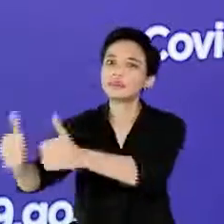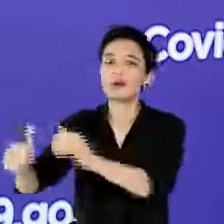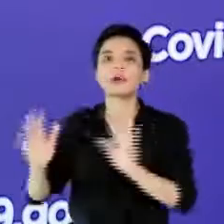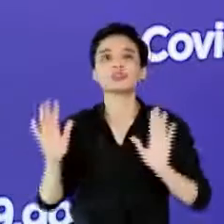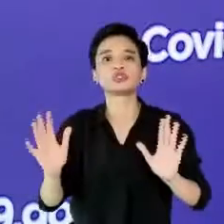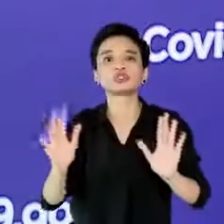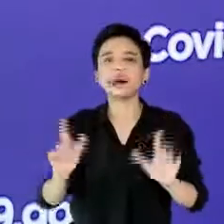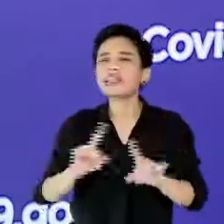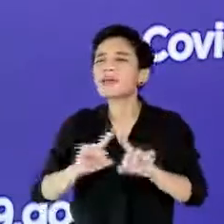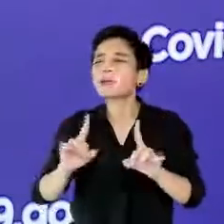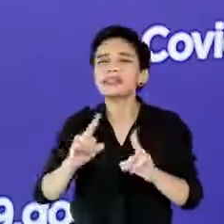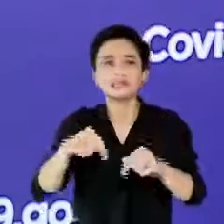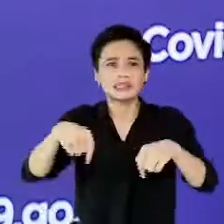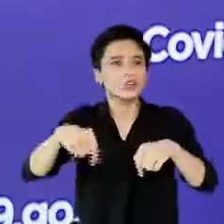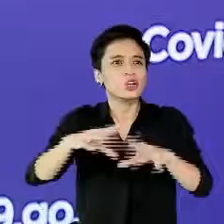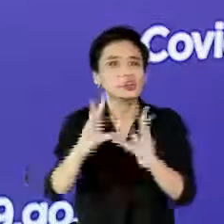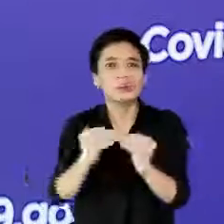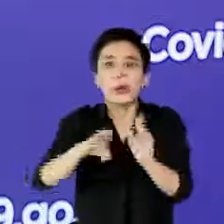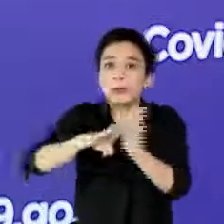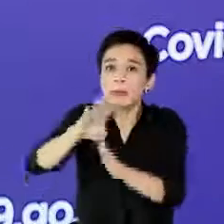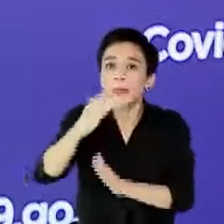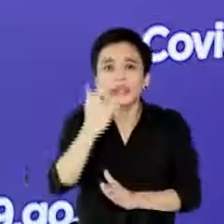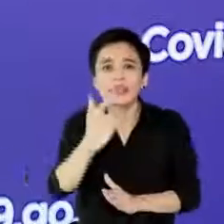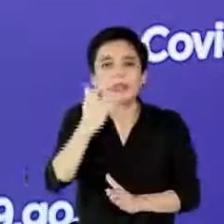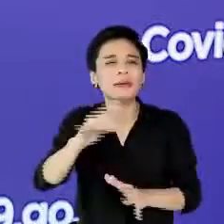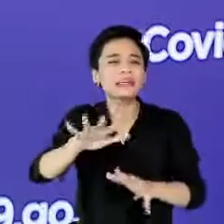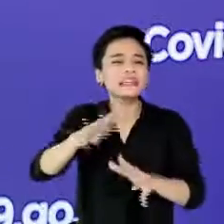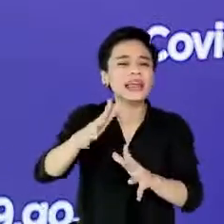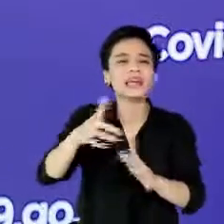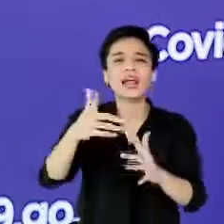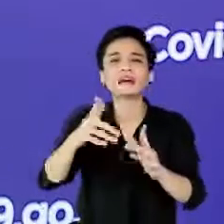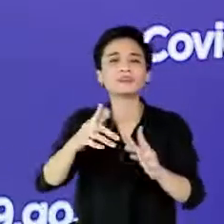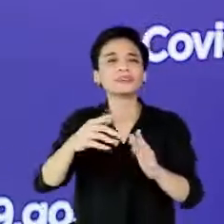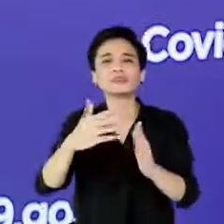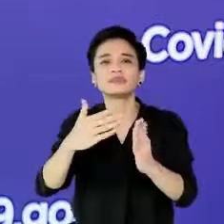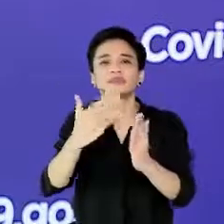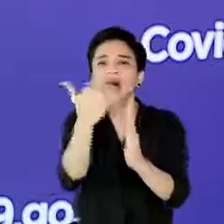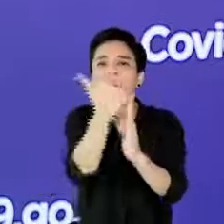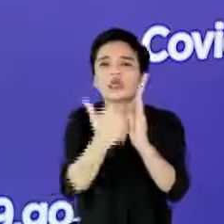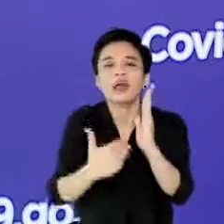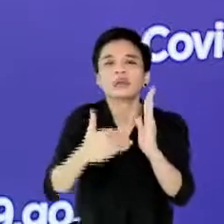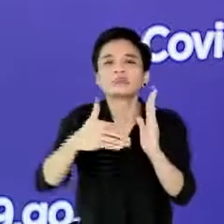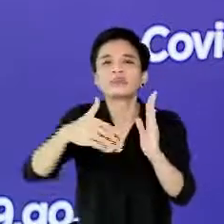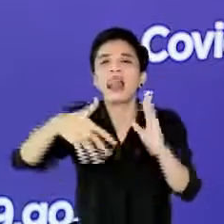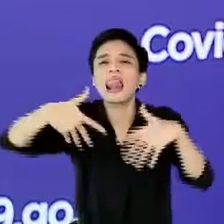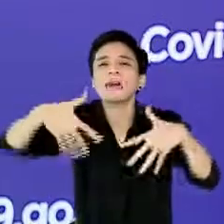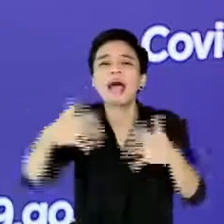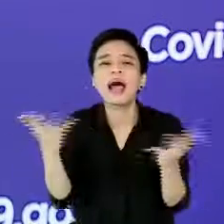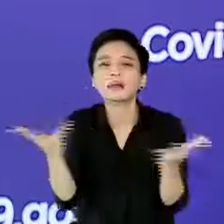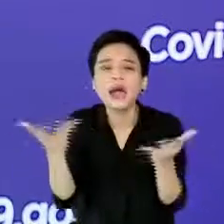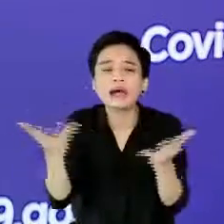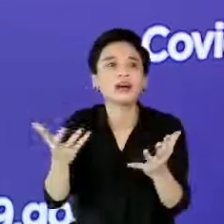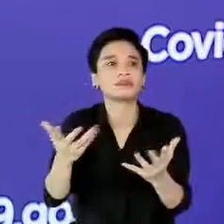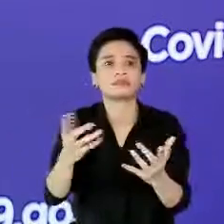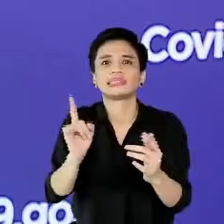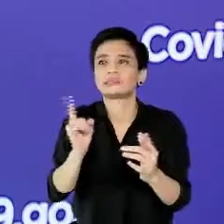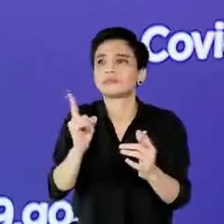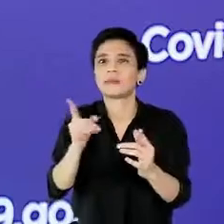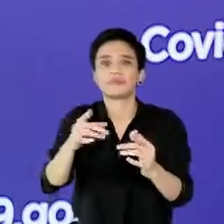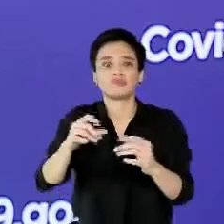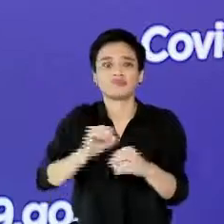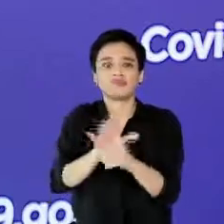agak sedikit kendor agak kurang mantep gitu sehingga kasus ini jadi benar-benar akhirnya meluas seperti